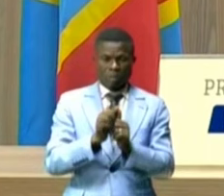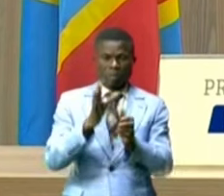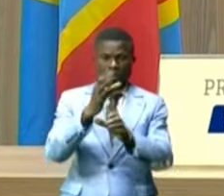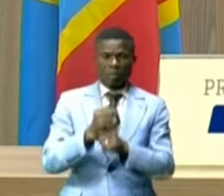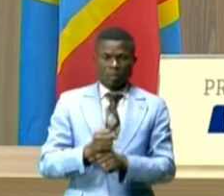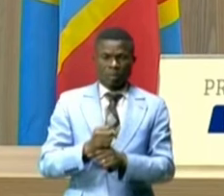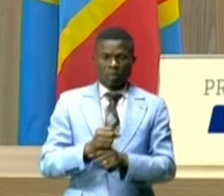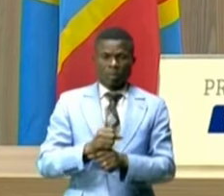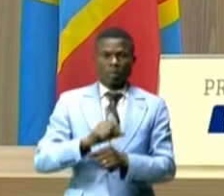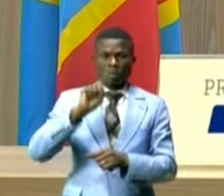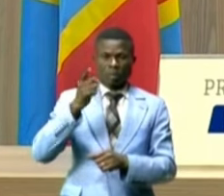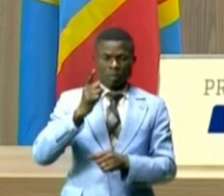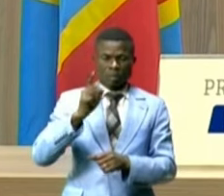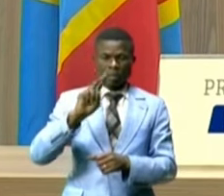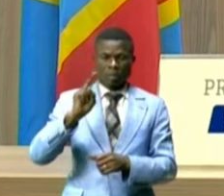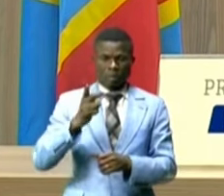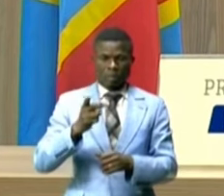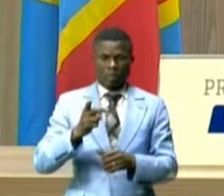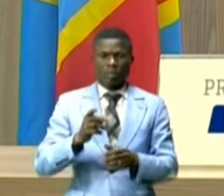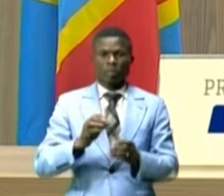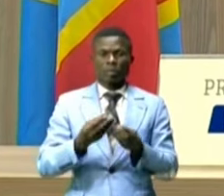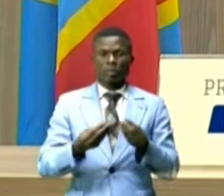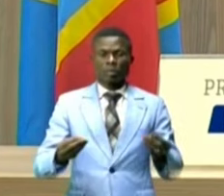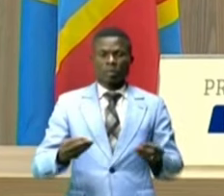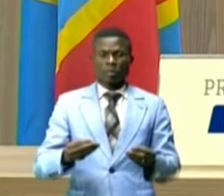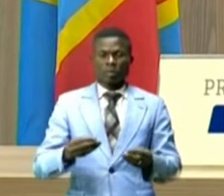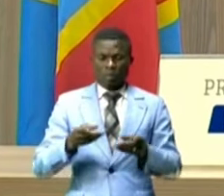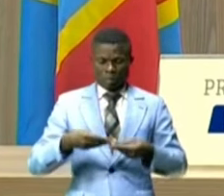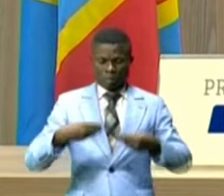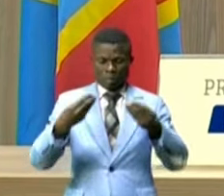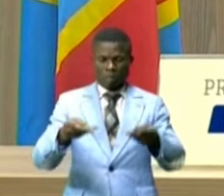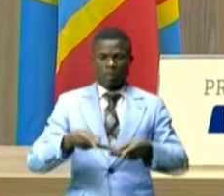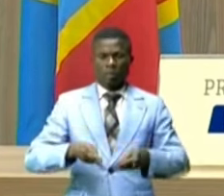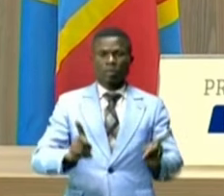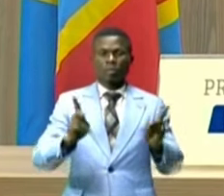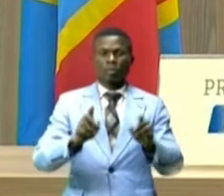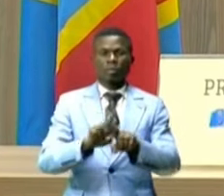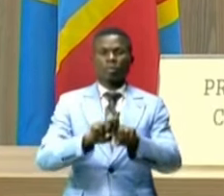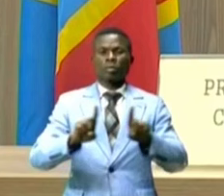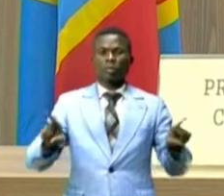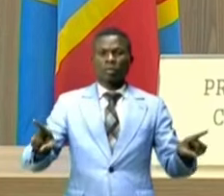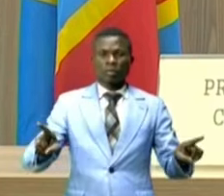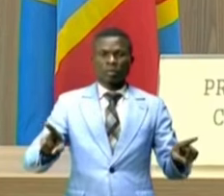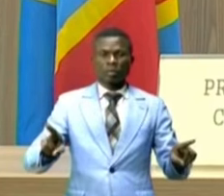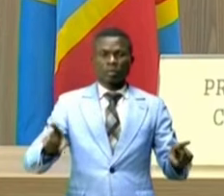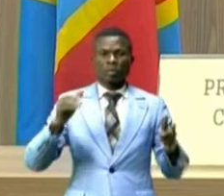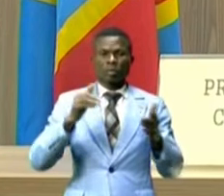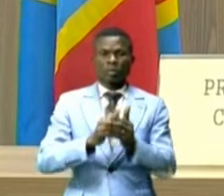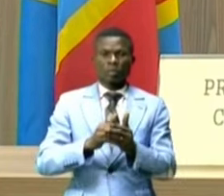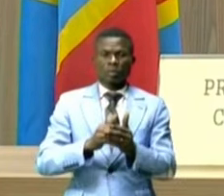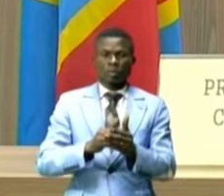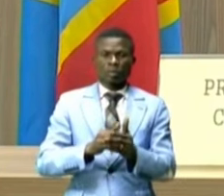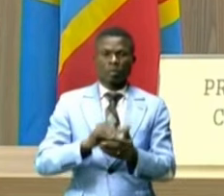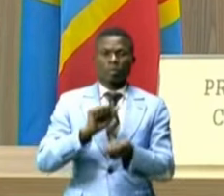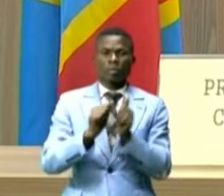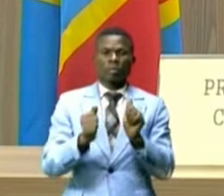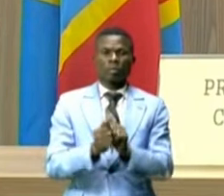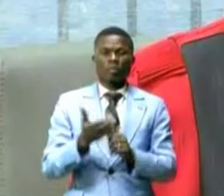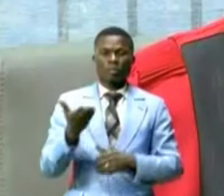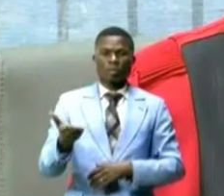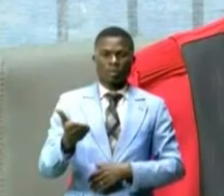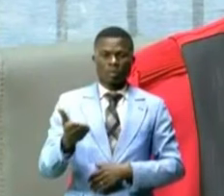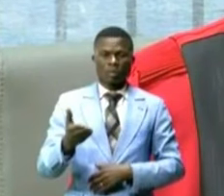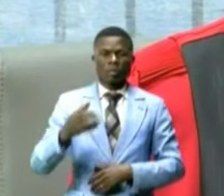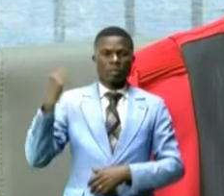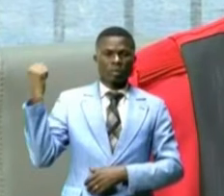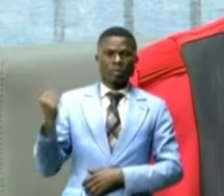premier et dernier ressort, a vendu le droit contradictoirement légal des prévenus Mutombo Nyimbo de Gracias